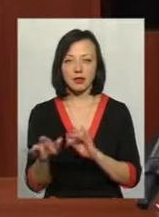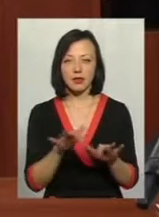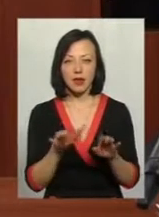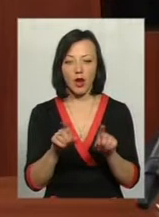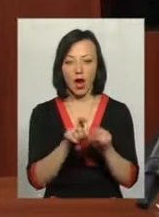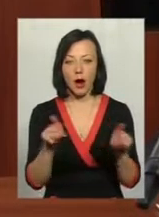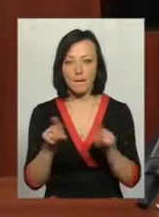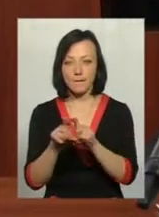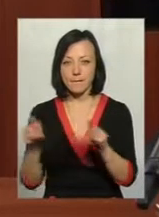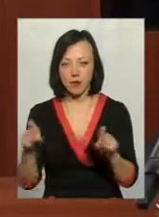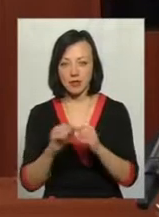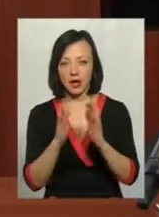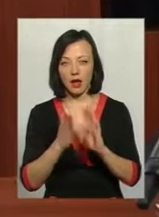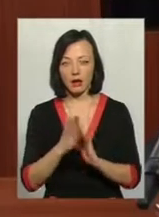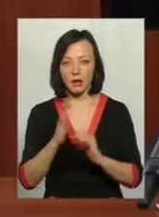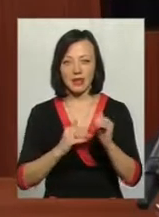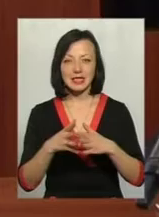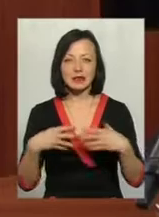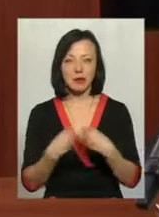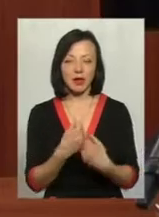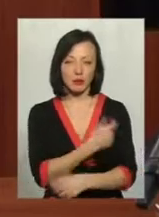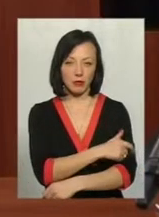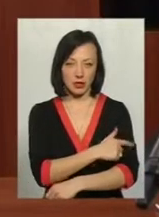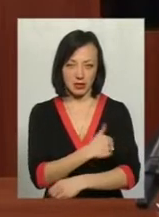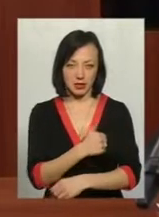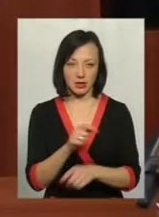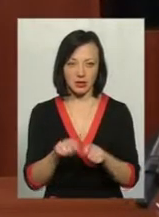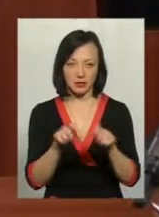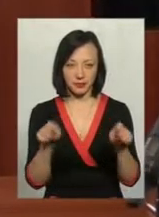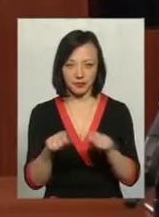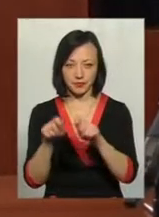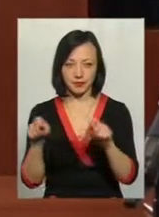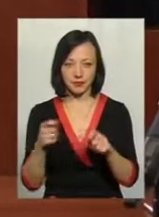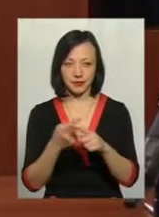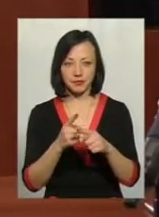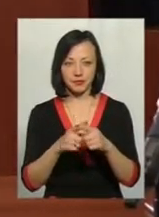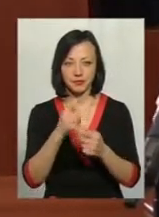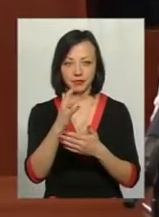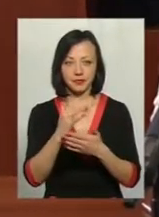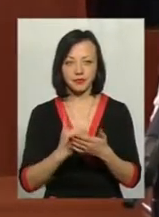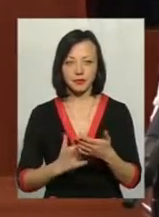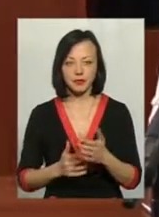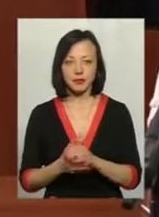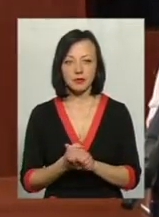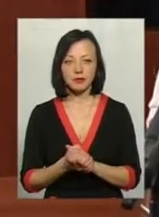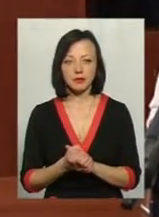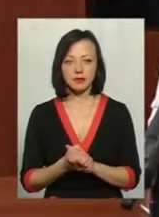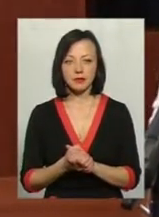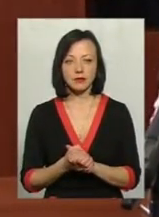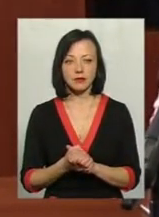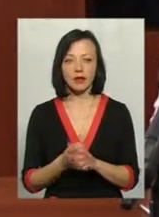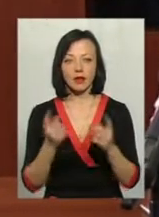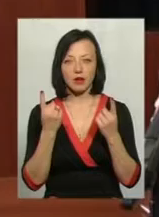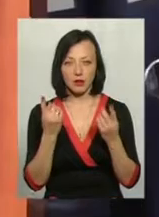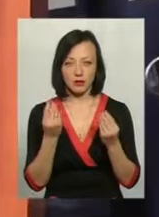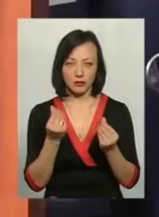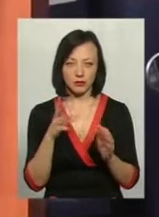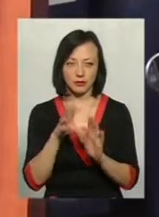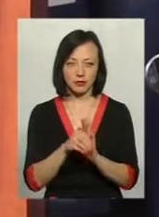амбулаторії загальної практики сімейної медицини. Отакий цілий список. І це дуже велике